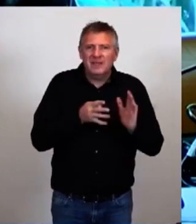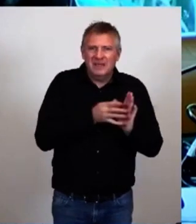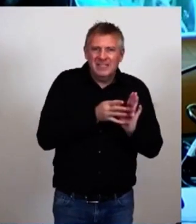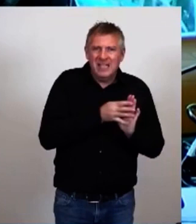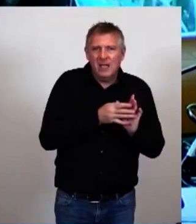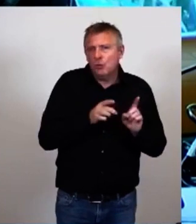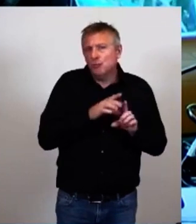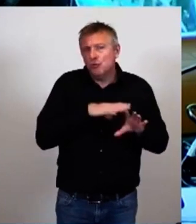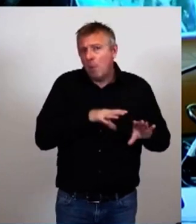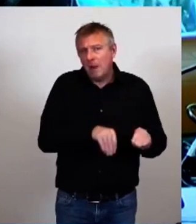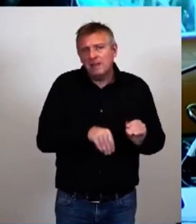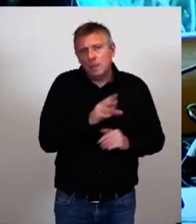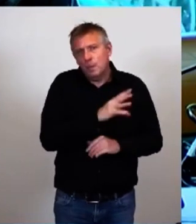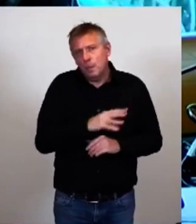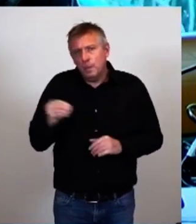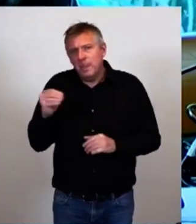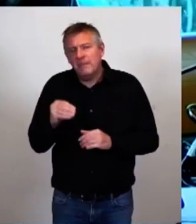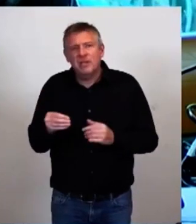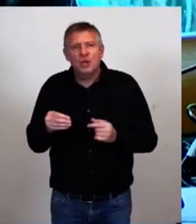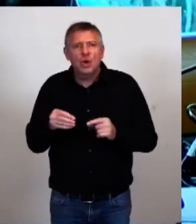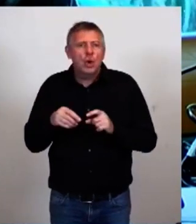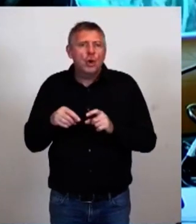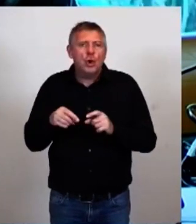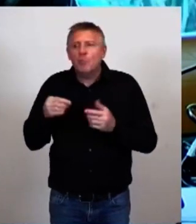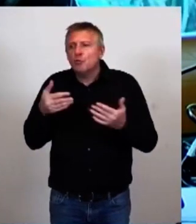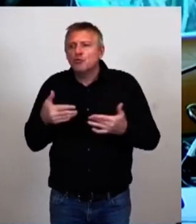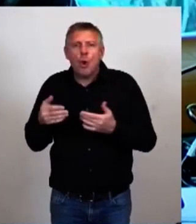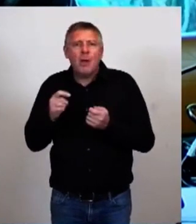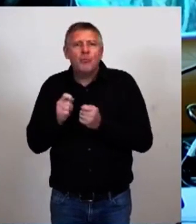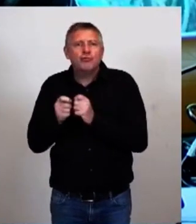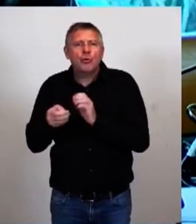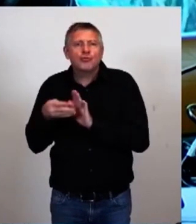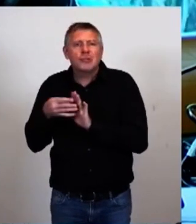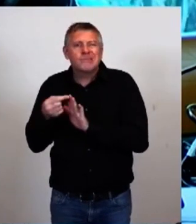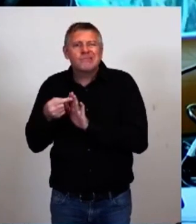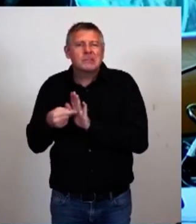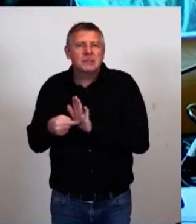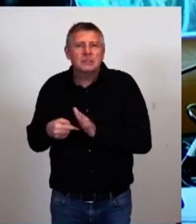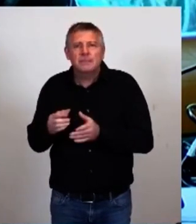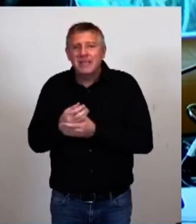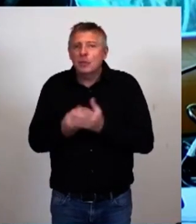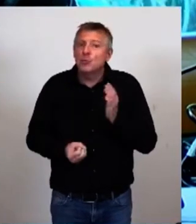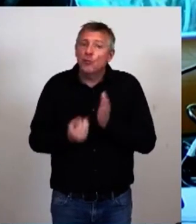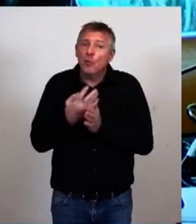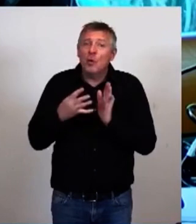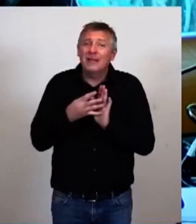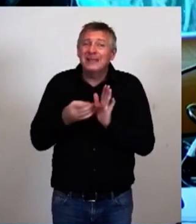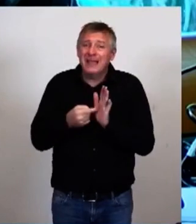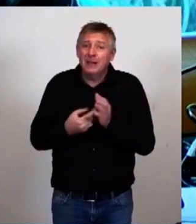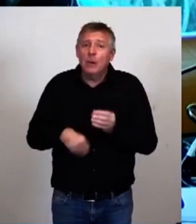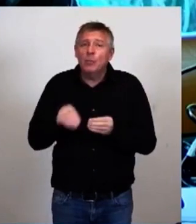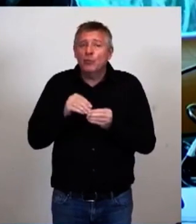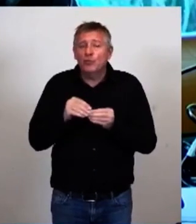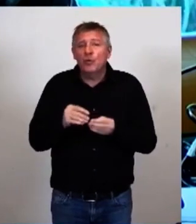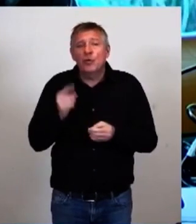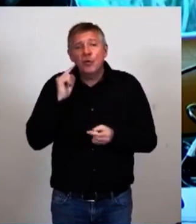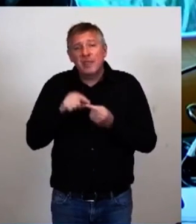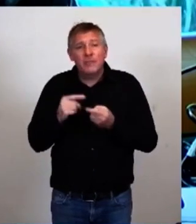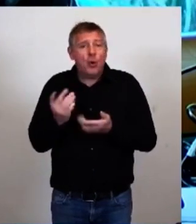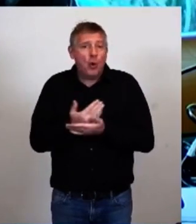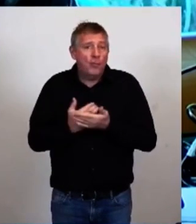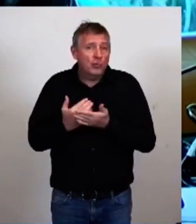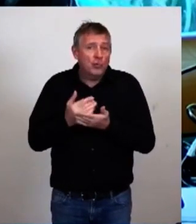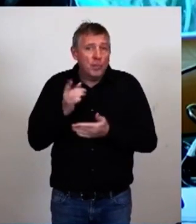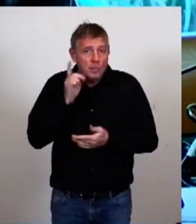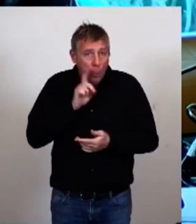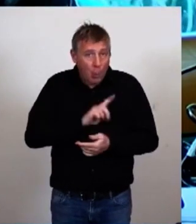varient un petit peu. Mais le principal changement que vous nous présentez est l'introduction du critère revenu. Pourquoi pas? En